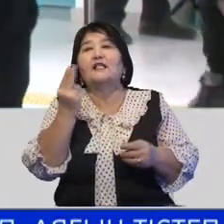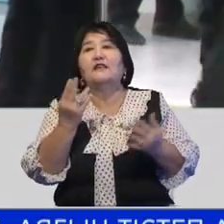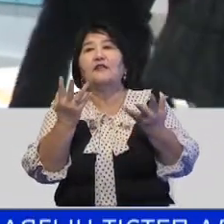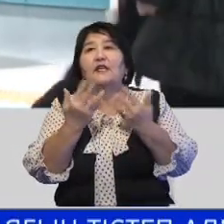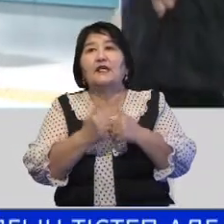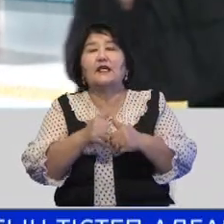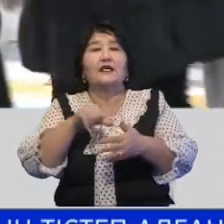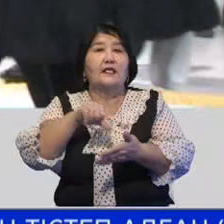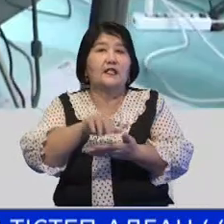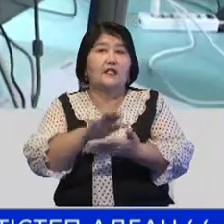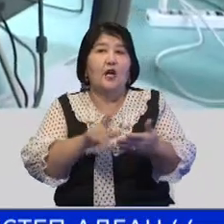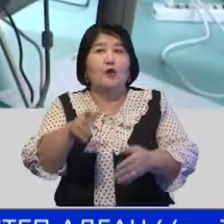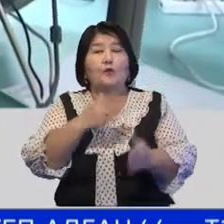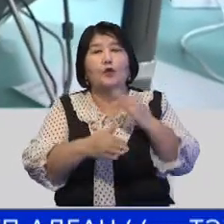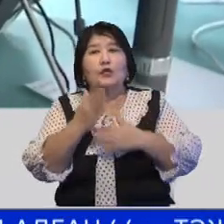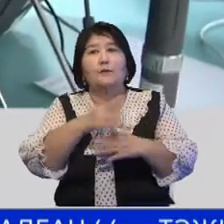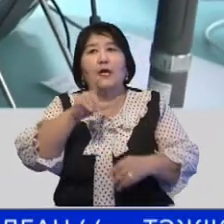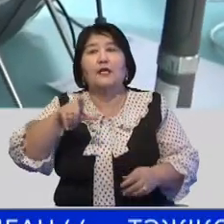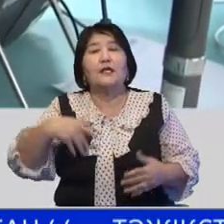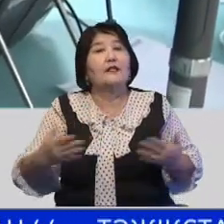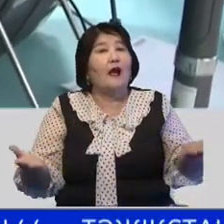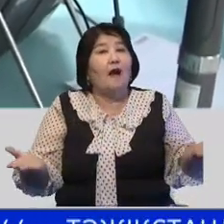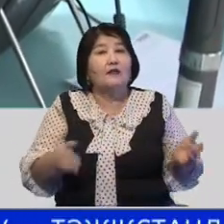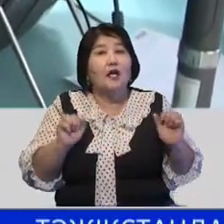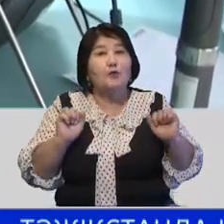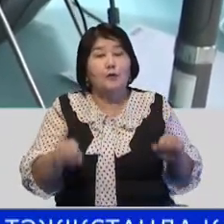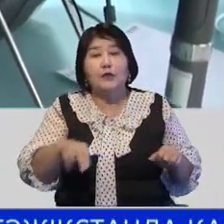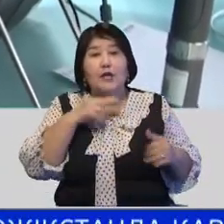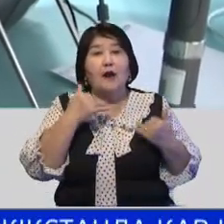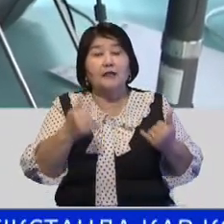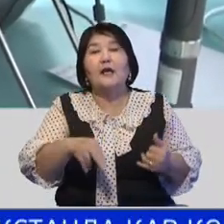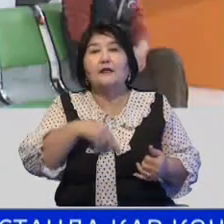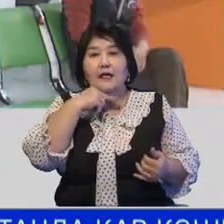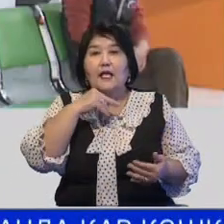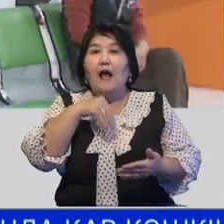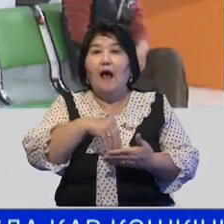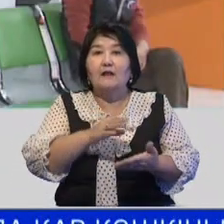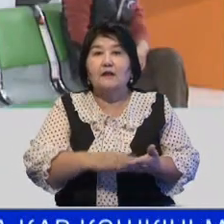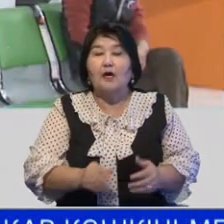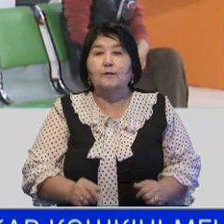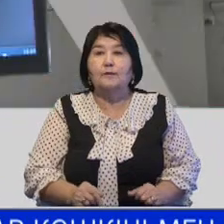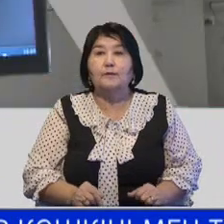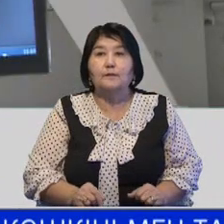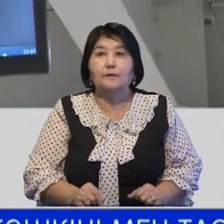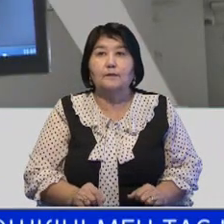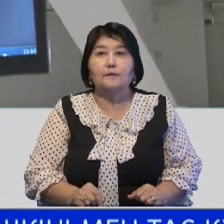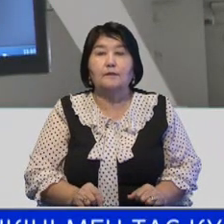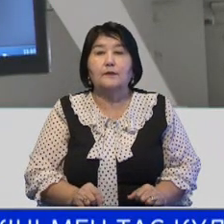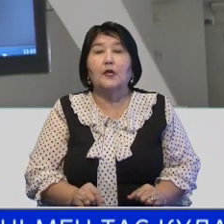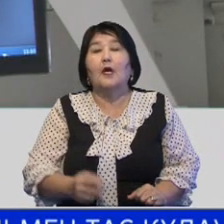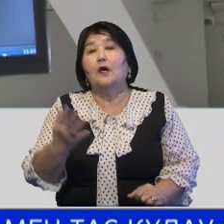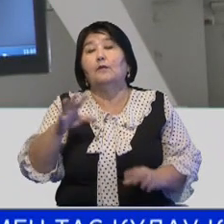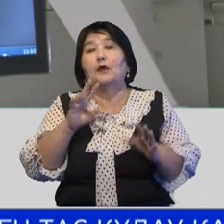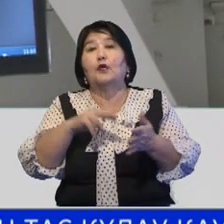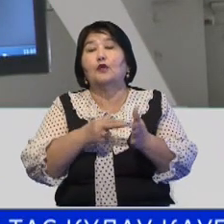кеңсесінде жалғастырды. Мұнда мүгедектігі бар жандарға қандай мүмкіндіктер қарастырылғаны назарға алынды. Бұл жоспарға